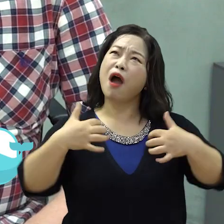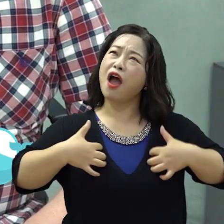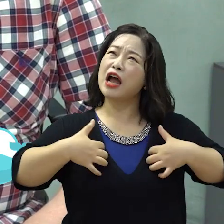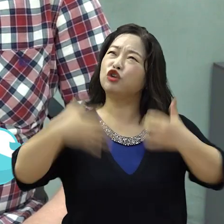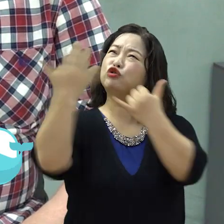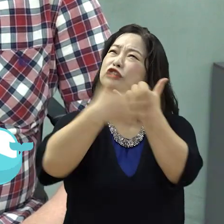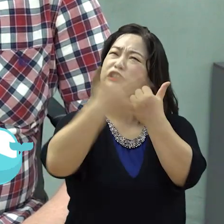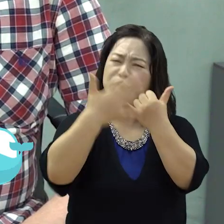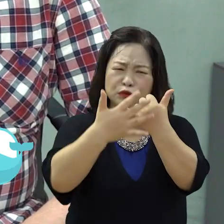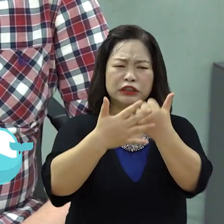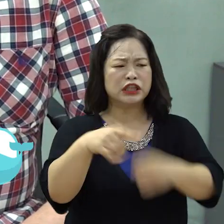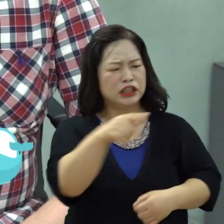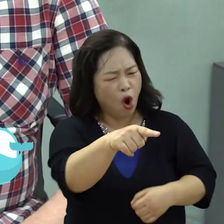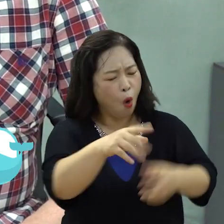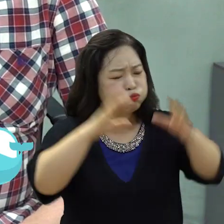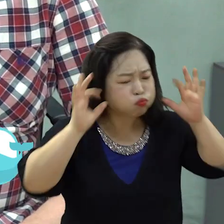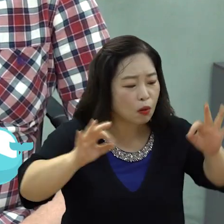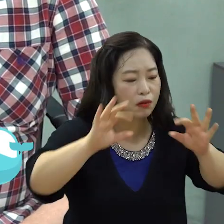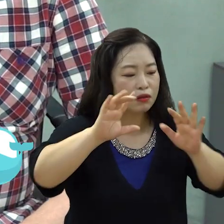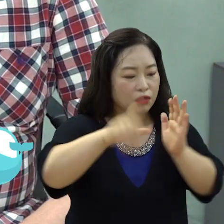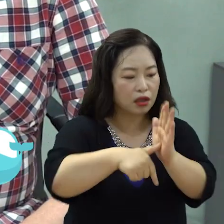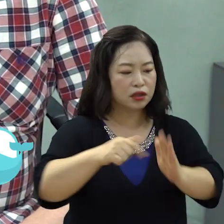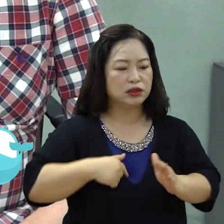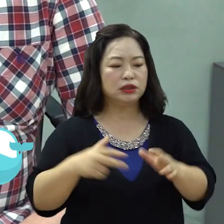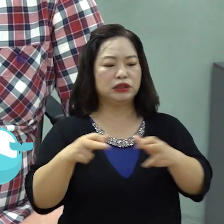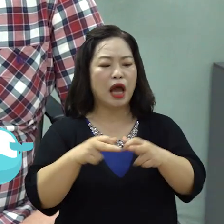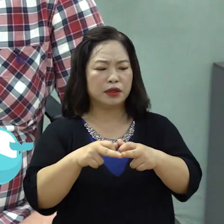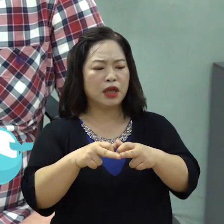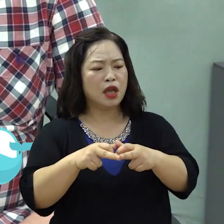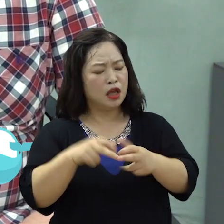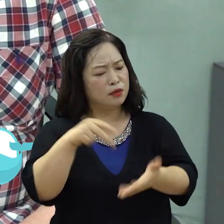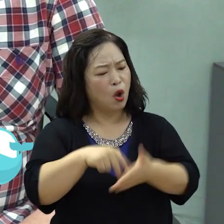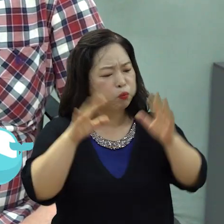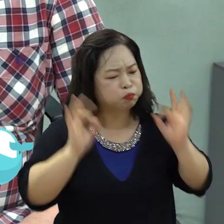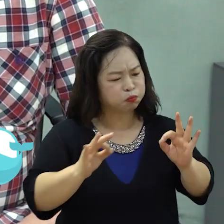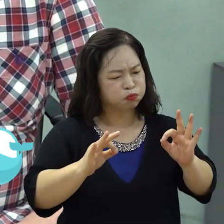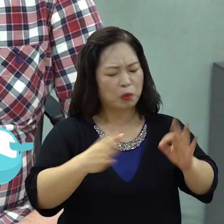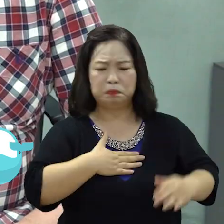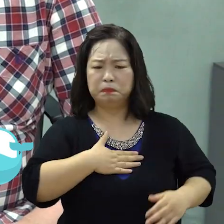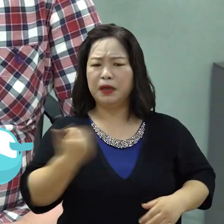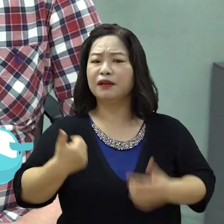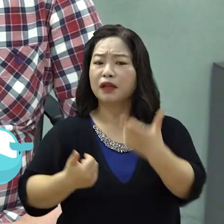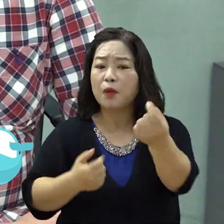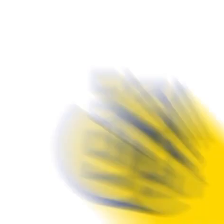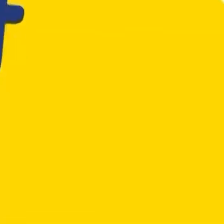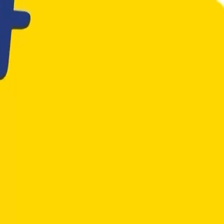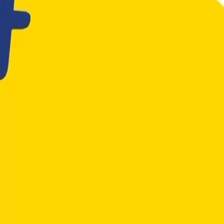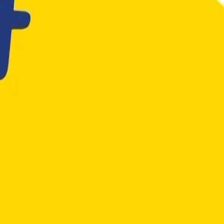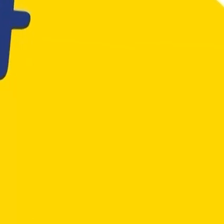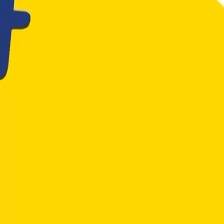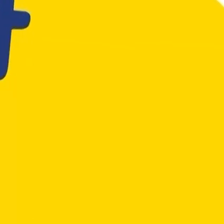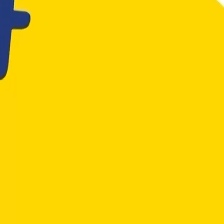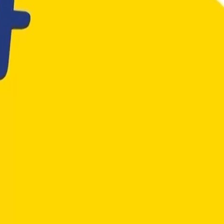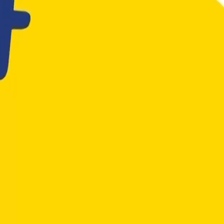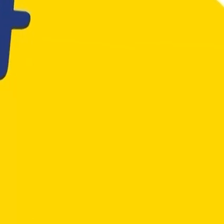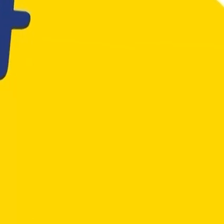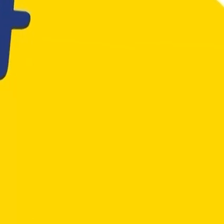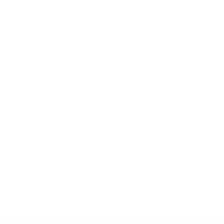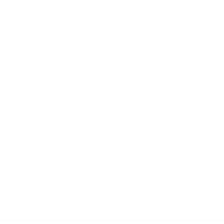그 최근에 있었던 뭐 패러디 영상 사건은 당사자 봤을 때는 조금 아닌 것 같습니다.